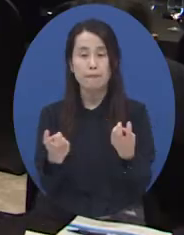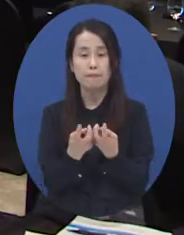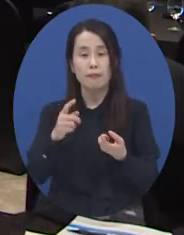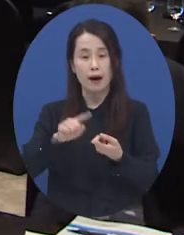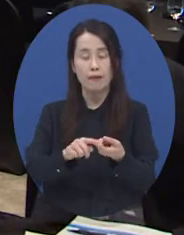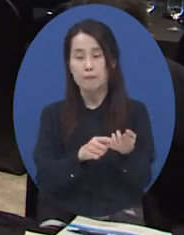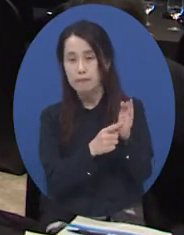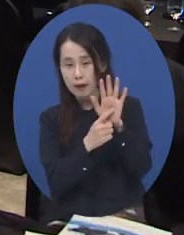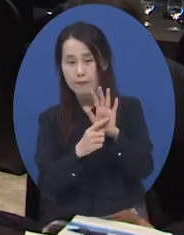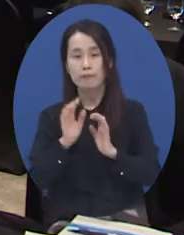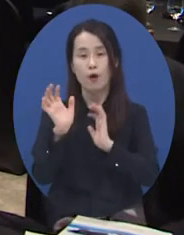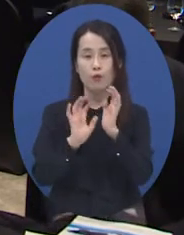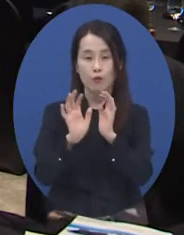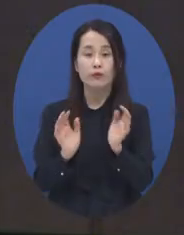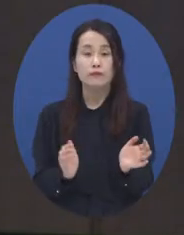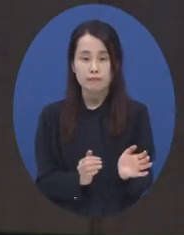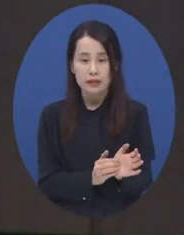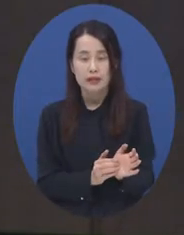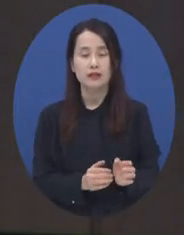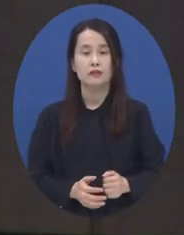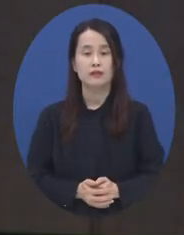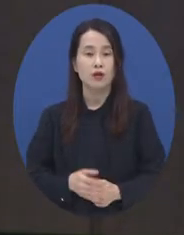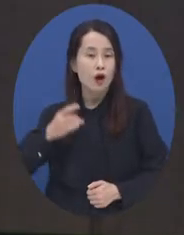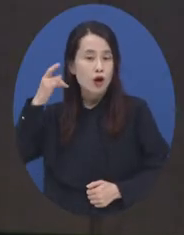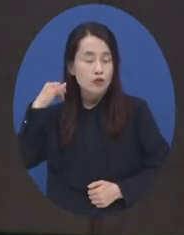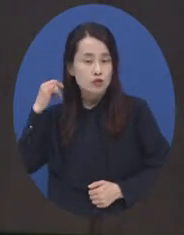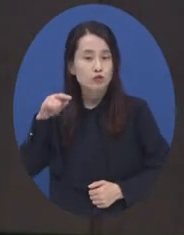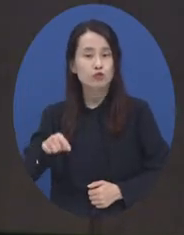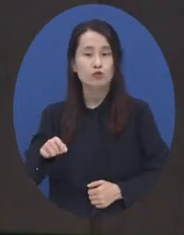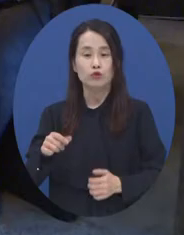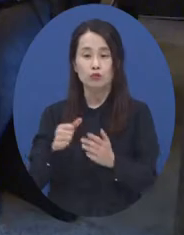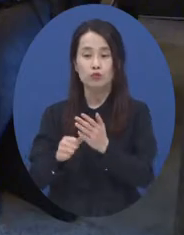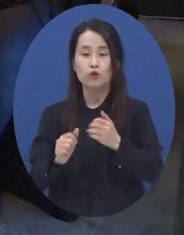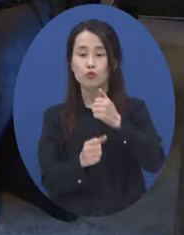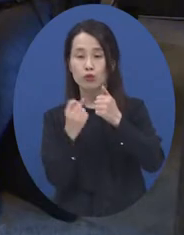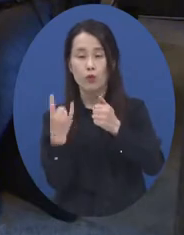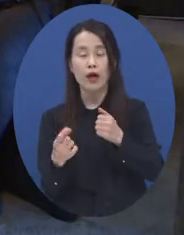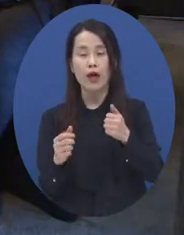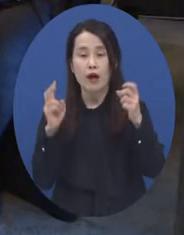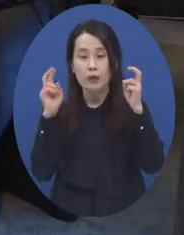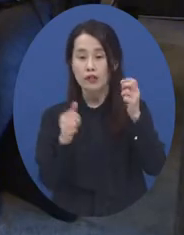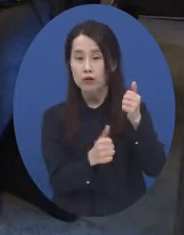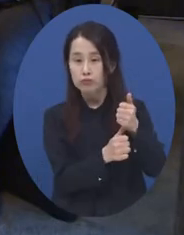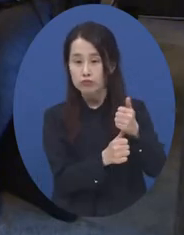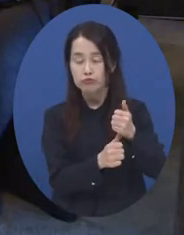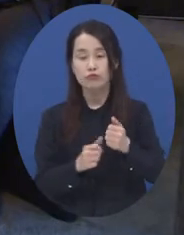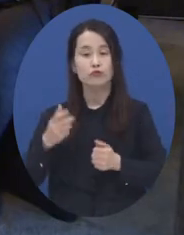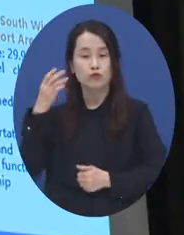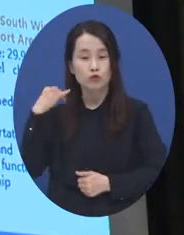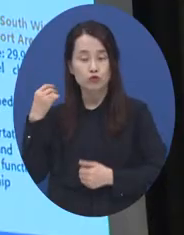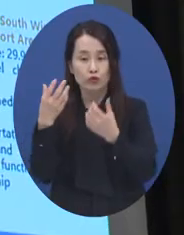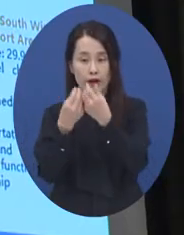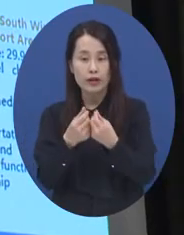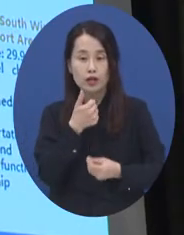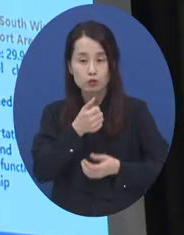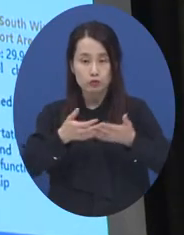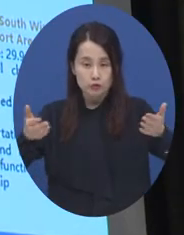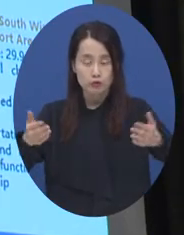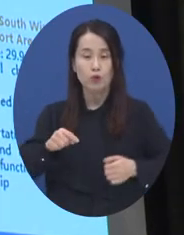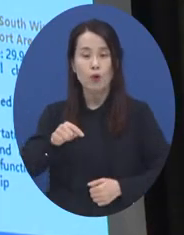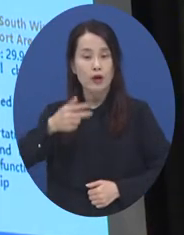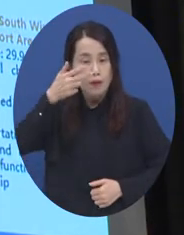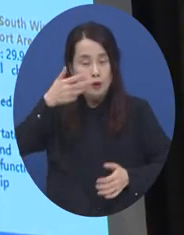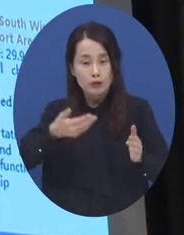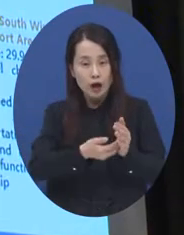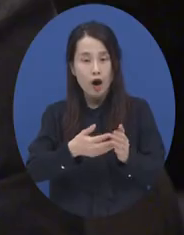발표와 토론이 이어졌습니다. 중국 콜드체인 물류위원회 부회장은 중국의 사례를 소개하며 평택항이